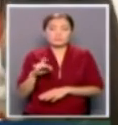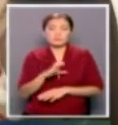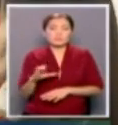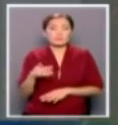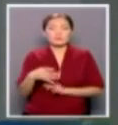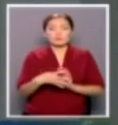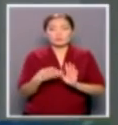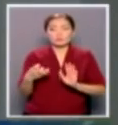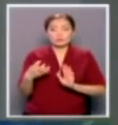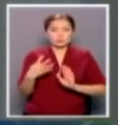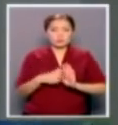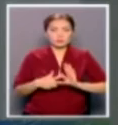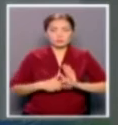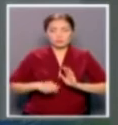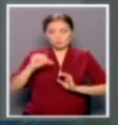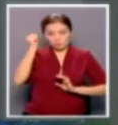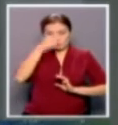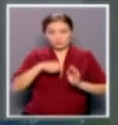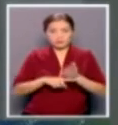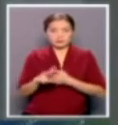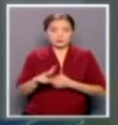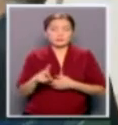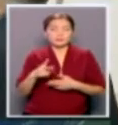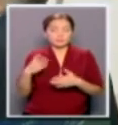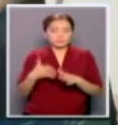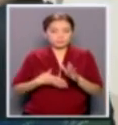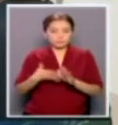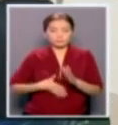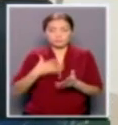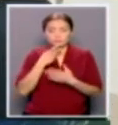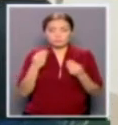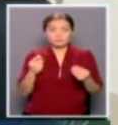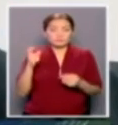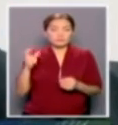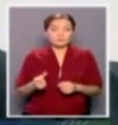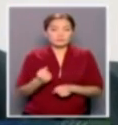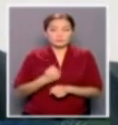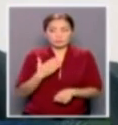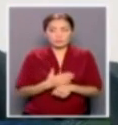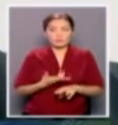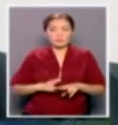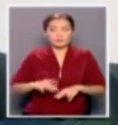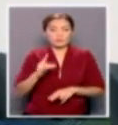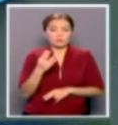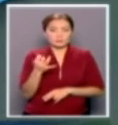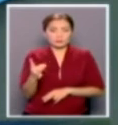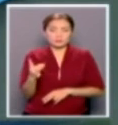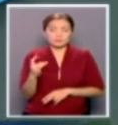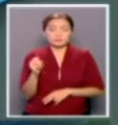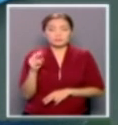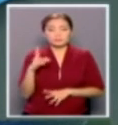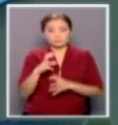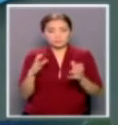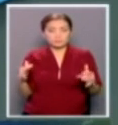Ахметбекұлы 1980-ші жылдардан бастап әдебиетке келген өзіндік қолтаңбасы қалыптасқан қаламгер. Ол Үркер, Сәуірдің